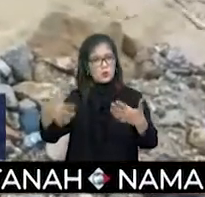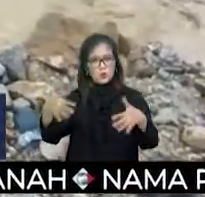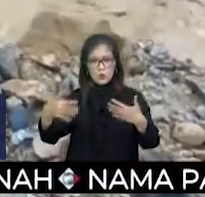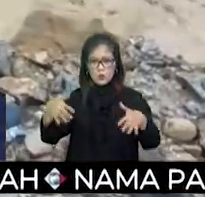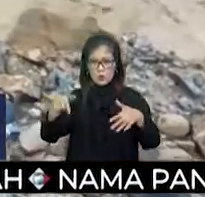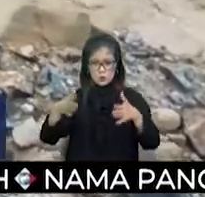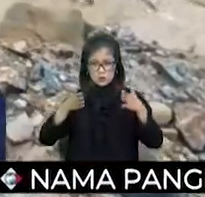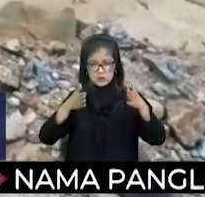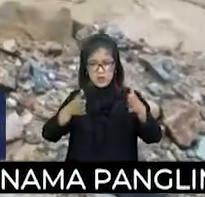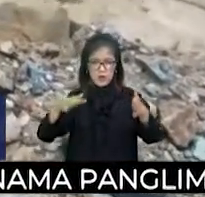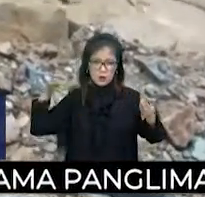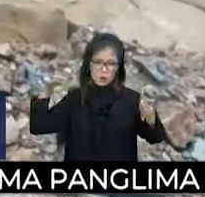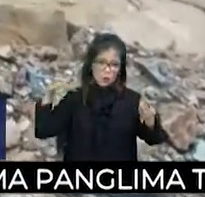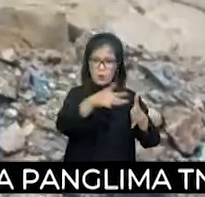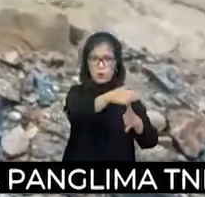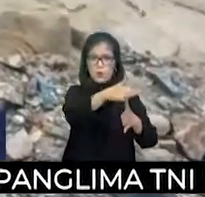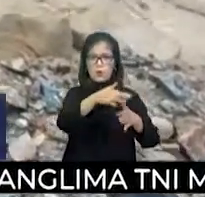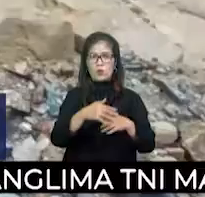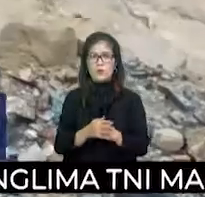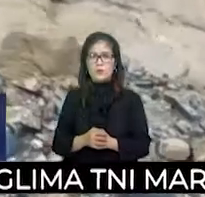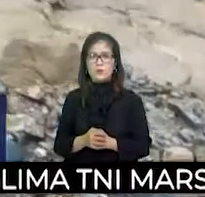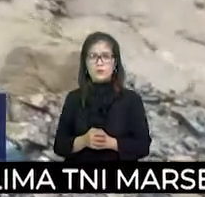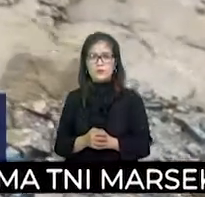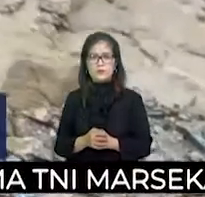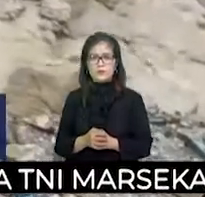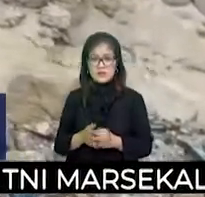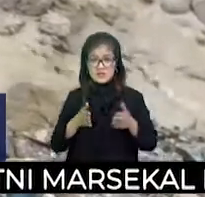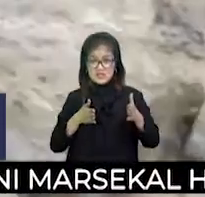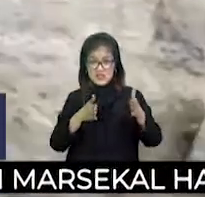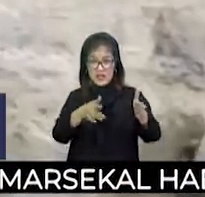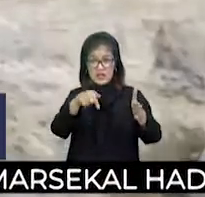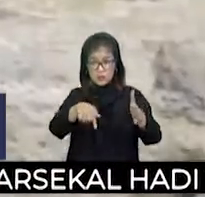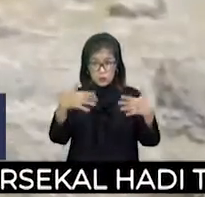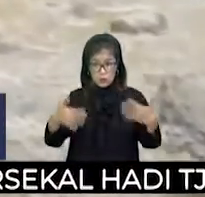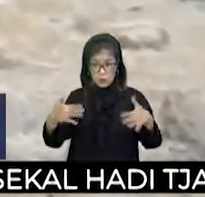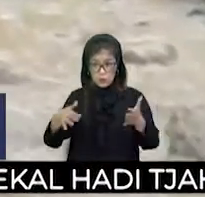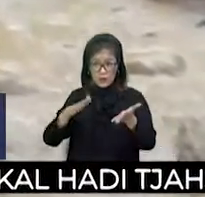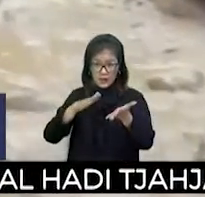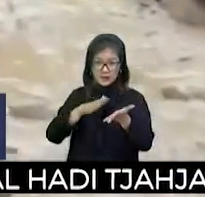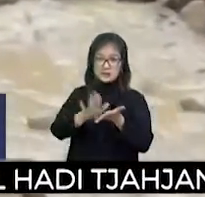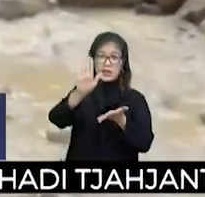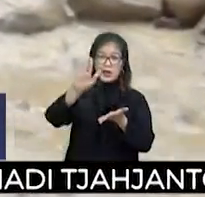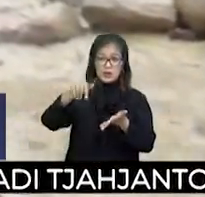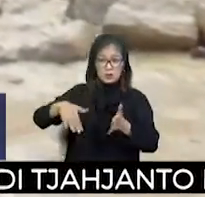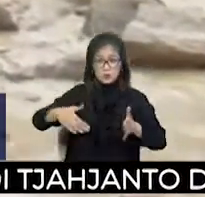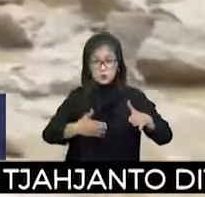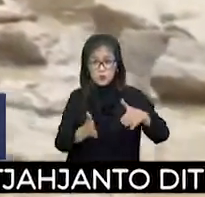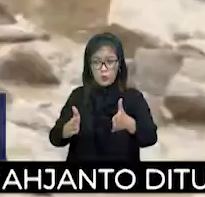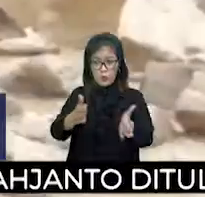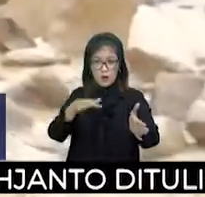Medan yang dilalui para siswa dan warga ini cukup terjal dan licin. Mereka harus melewati sungai berarus deras, serta